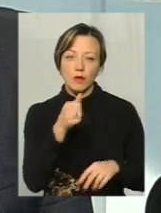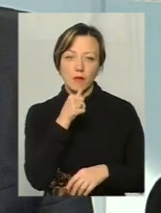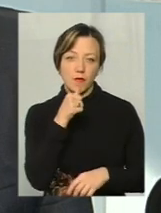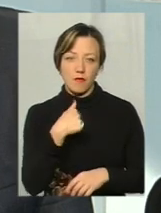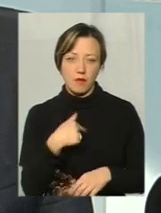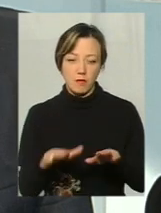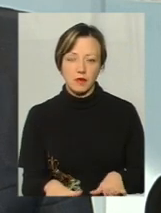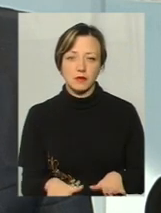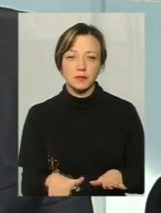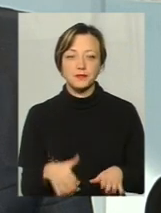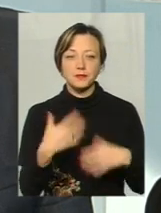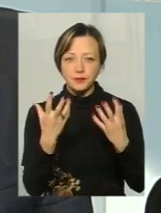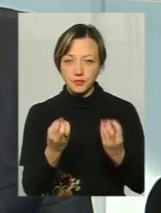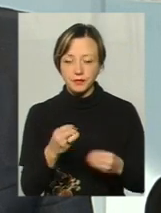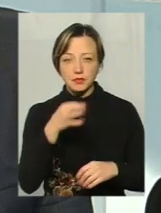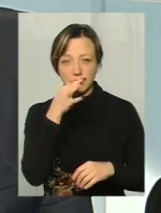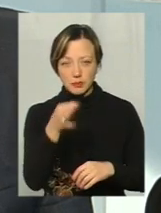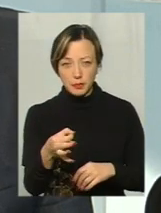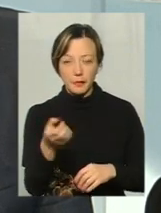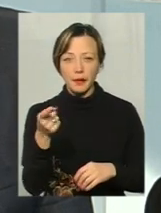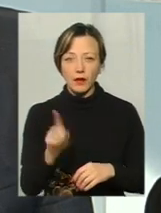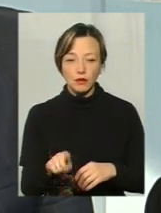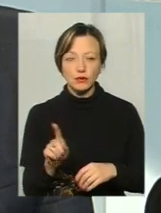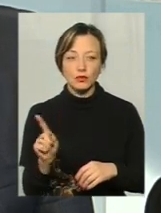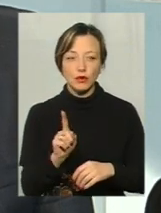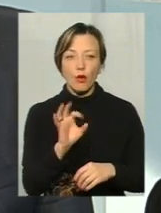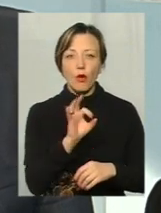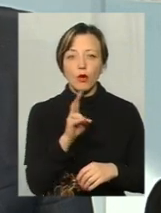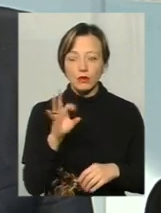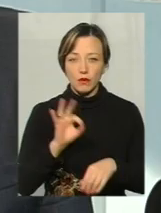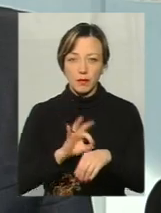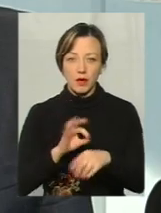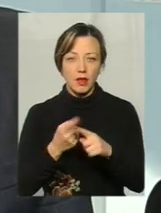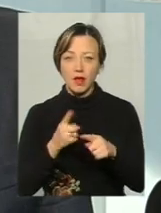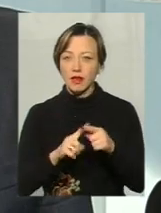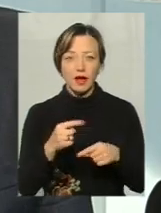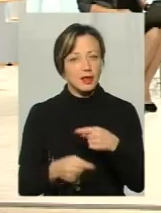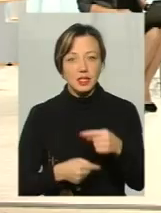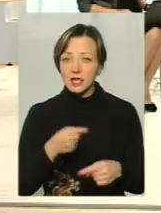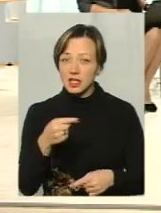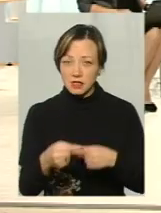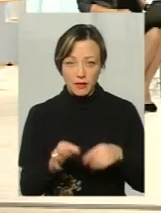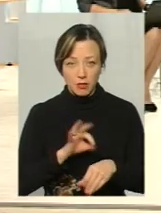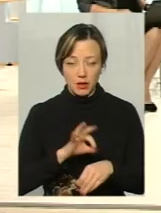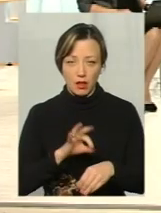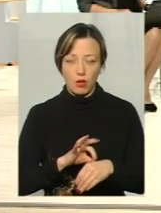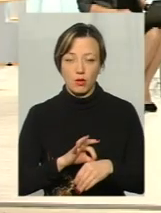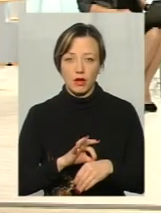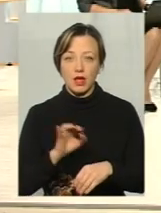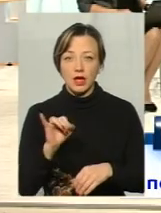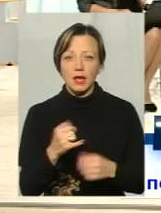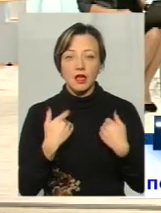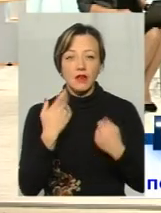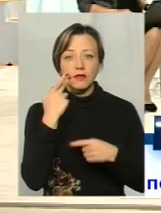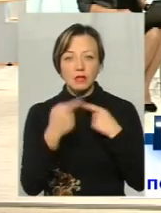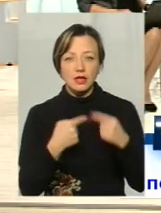моїй шкурі. І я ще хочу сказати то, что онкопатология – это не наследственная патология. И вот я все